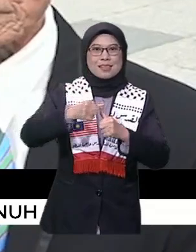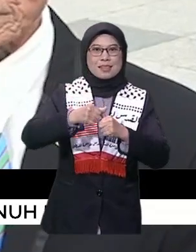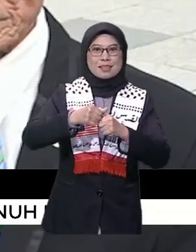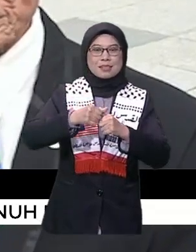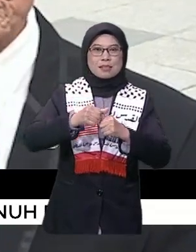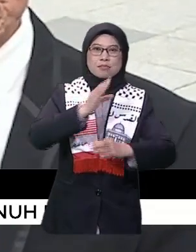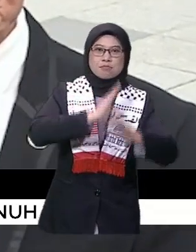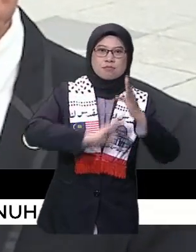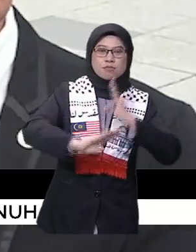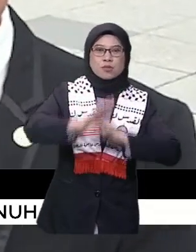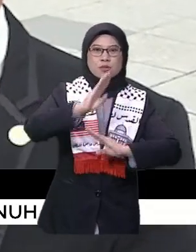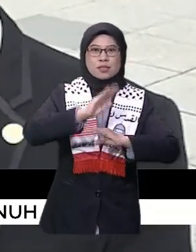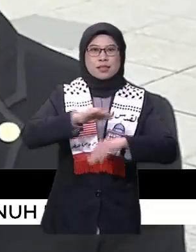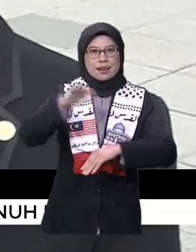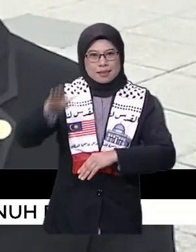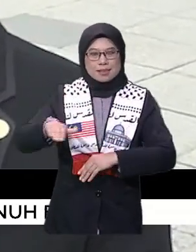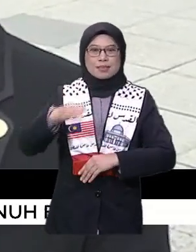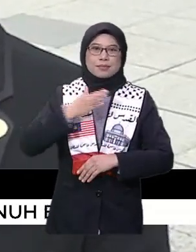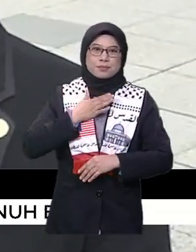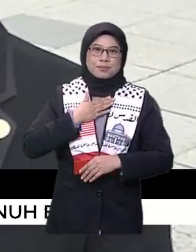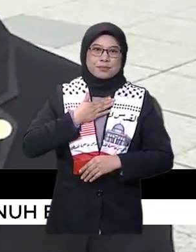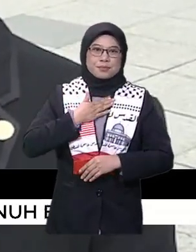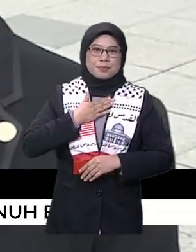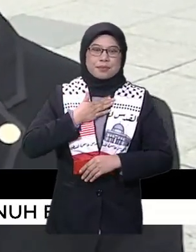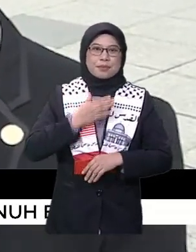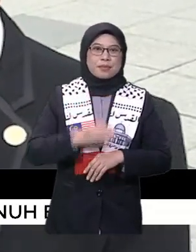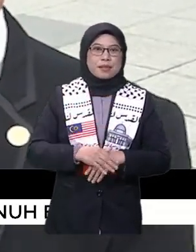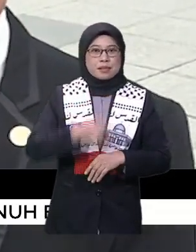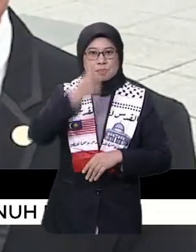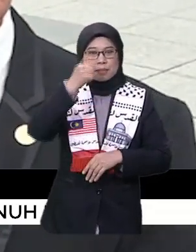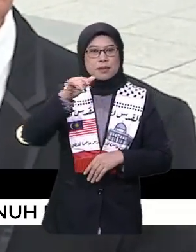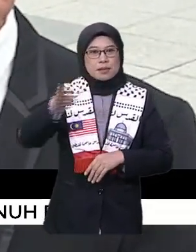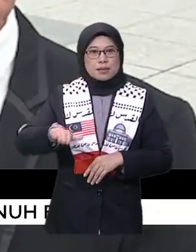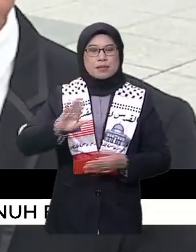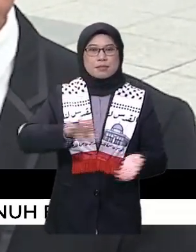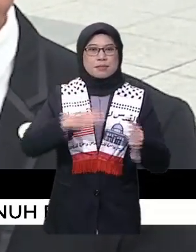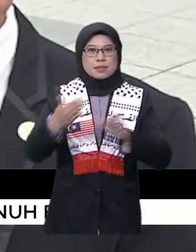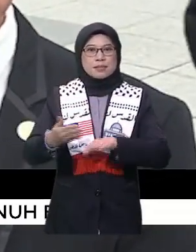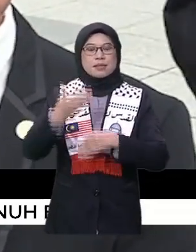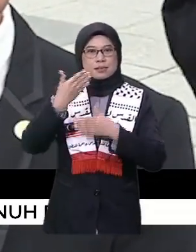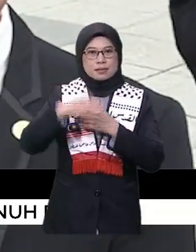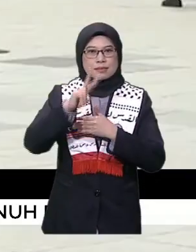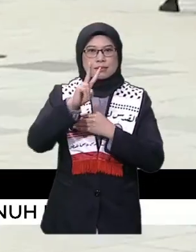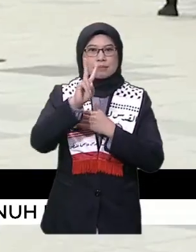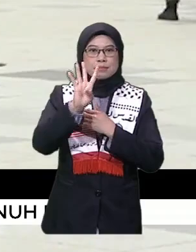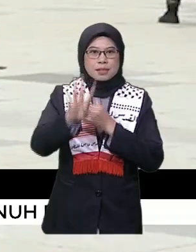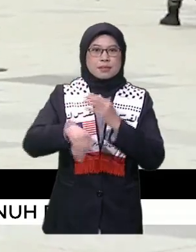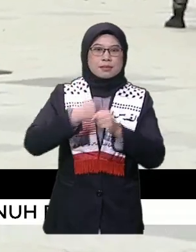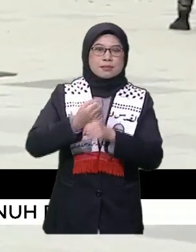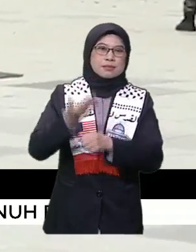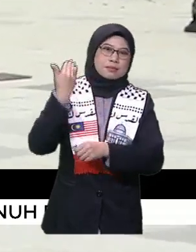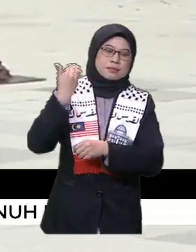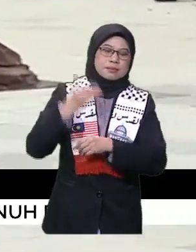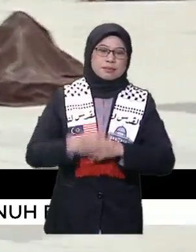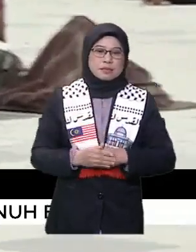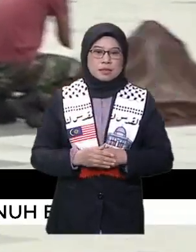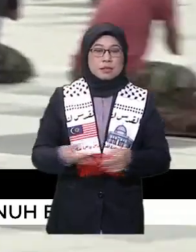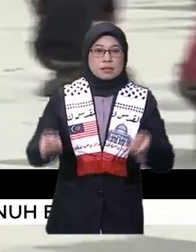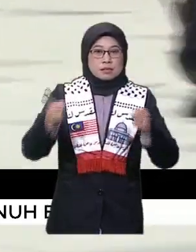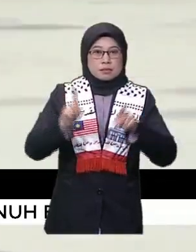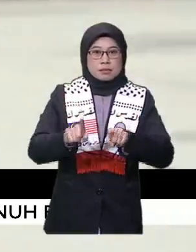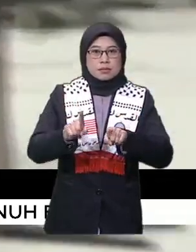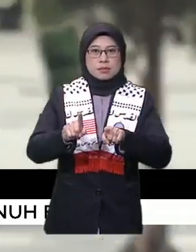jasa undian adik kami yang kami telah kehilangan lepas 24 tahun yang lepas. Dalam insiden